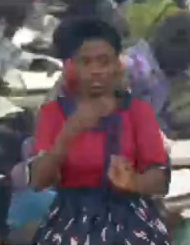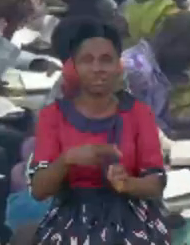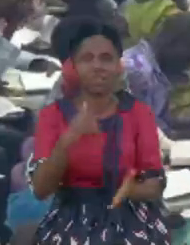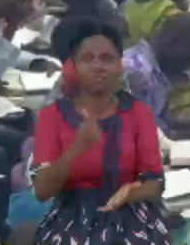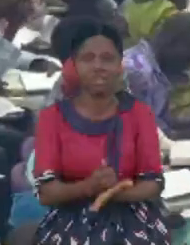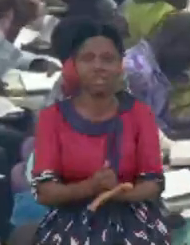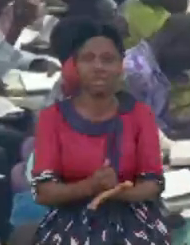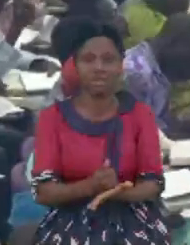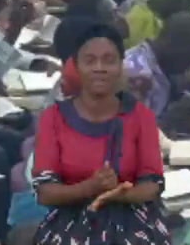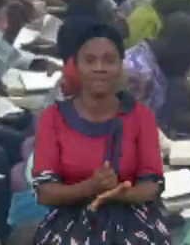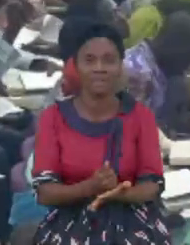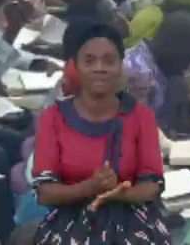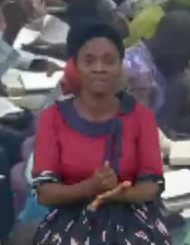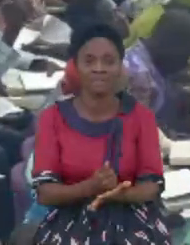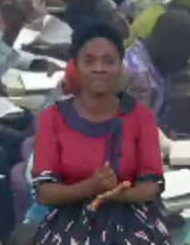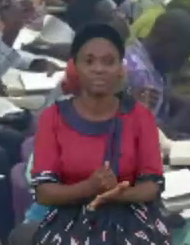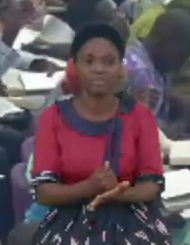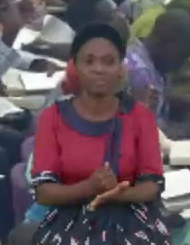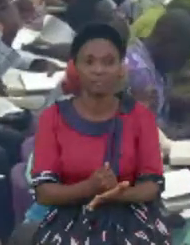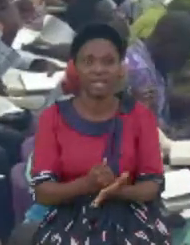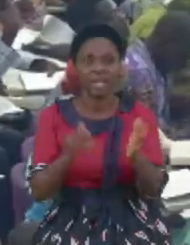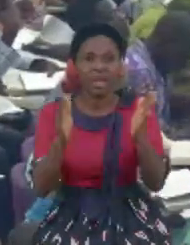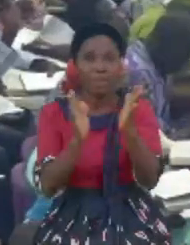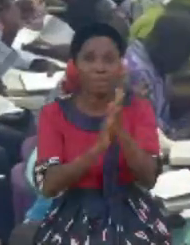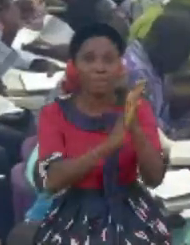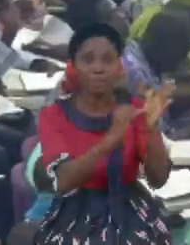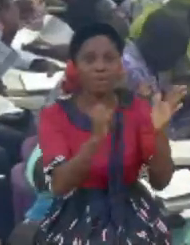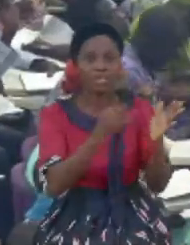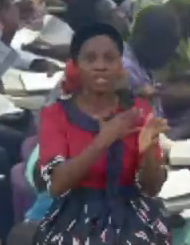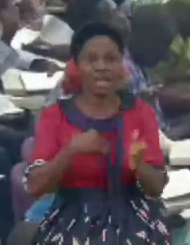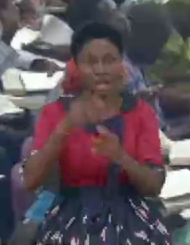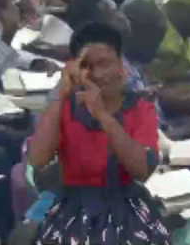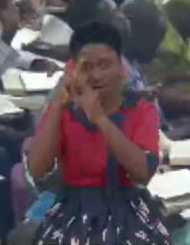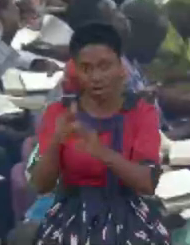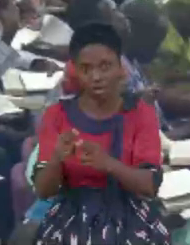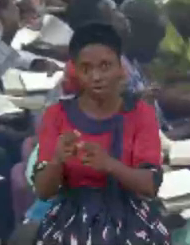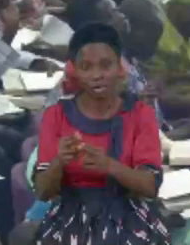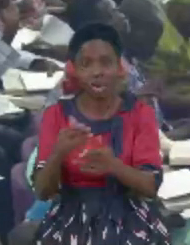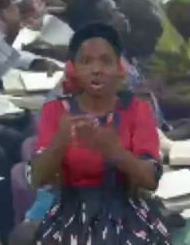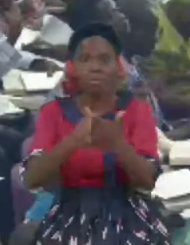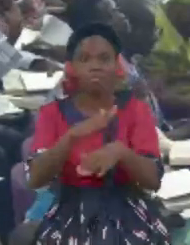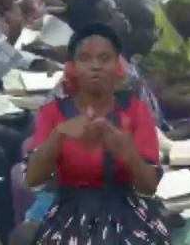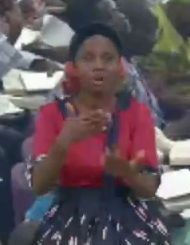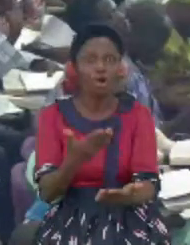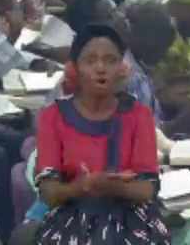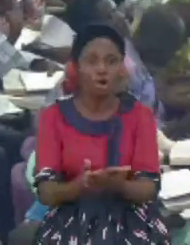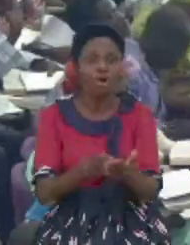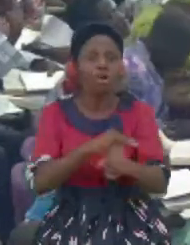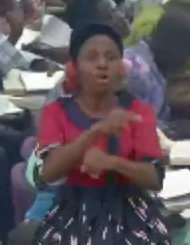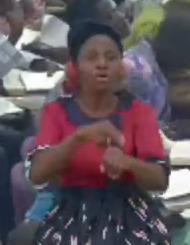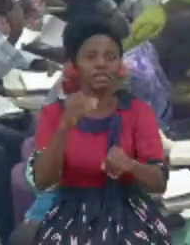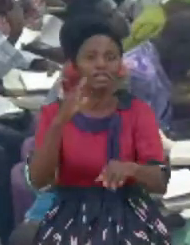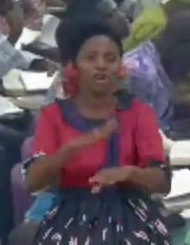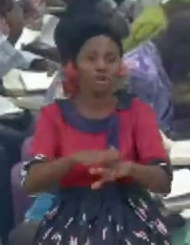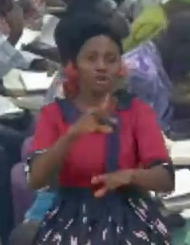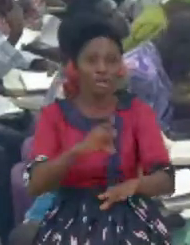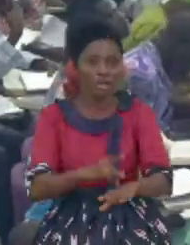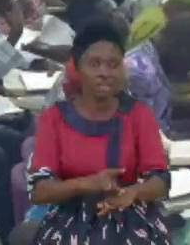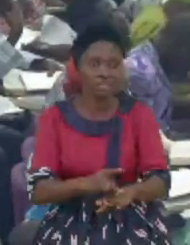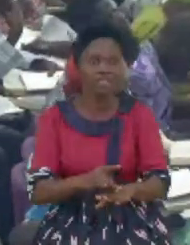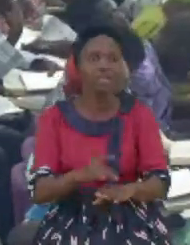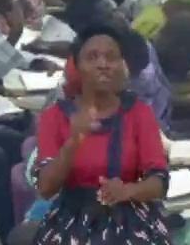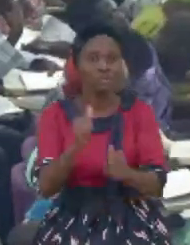Jésus-Christ. De louange et de gloire parmi toutes les nations de la terre qui